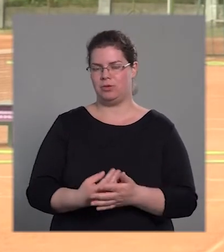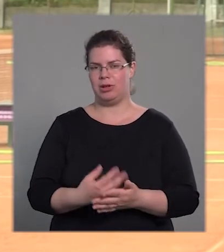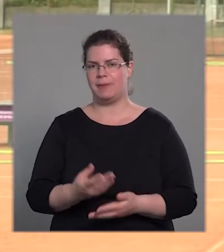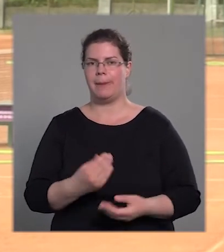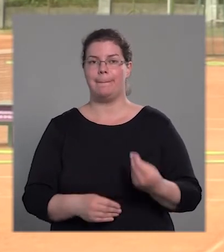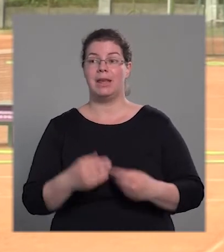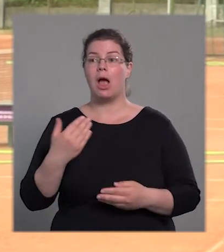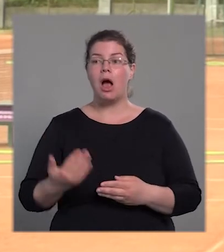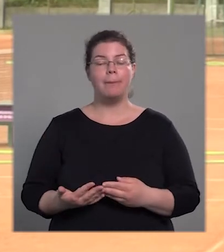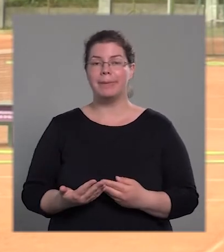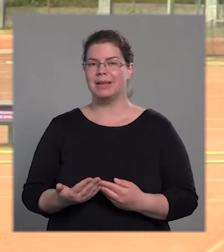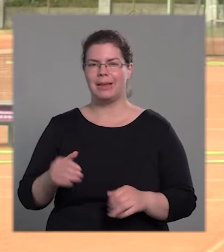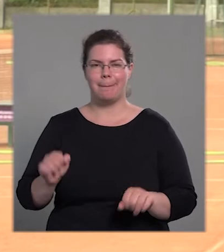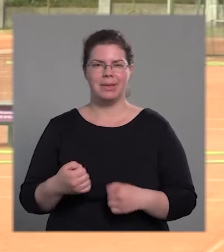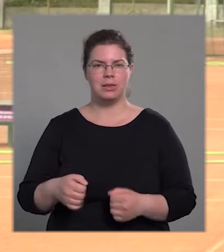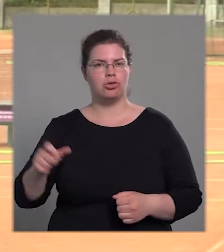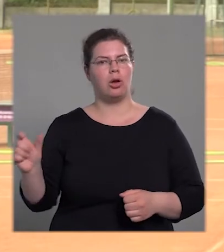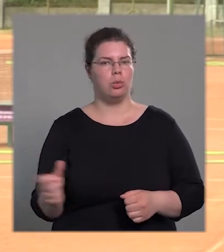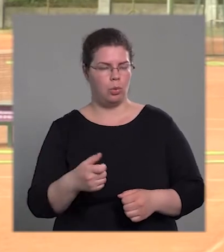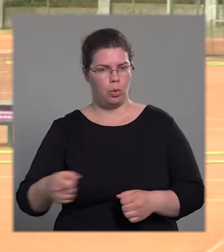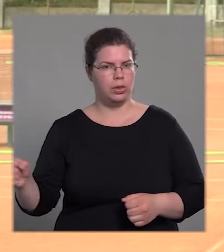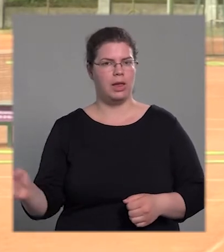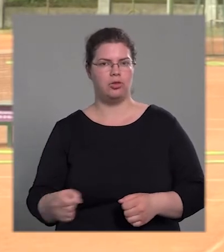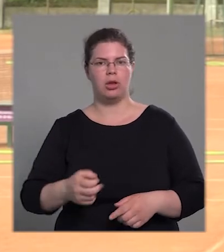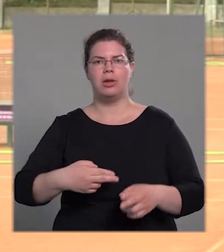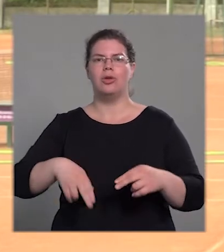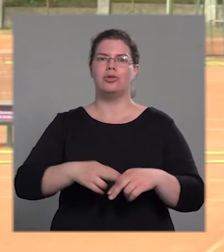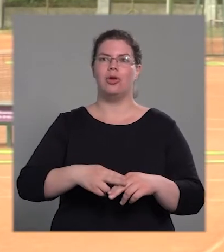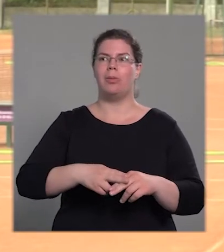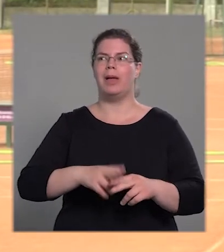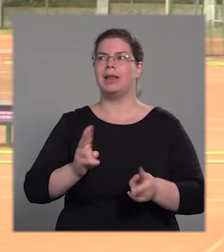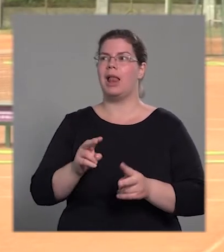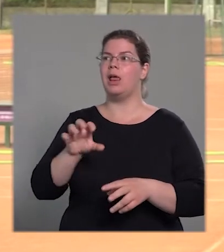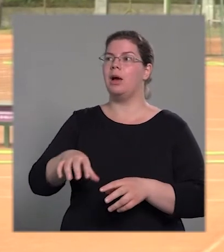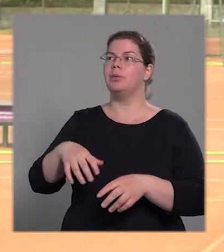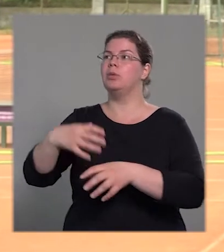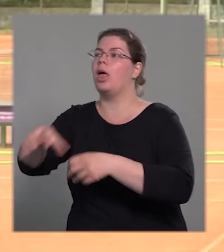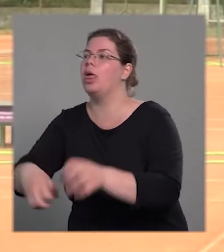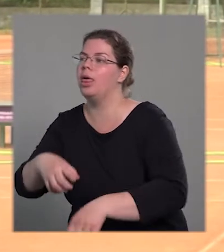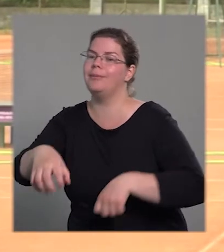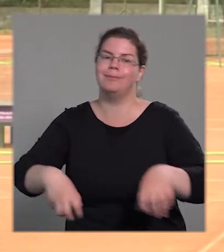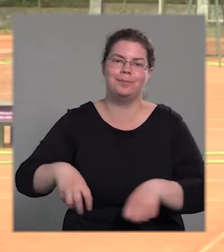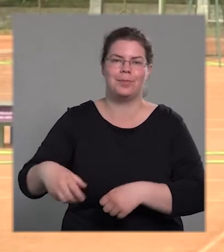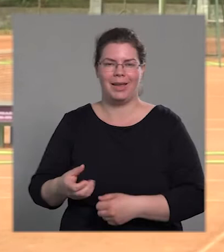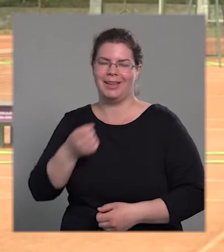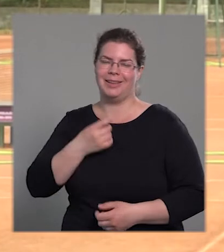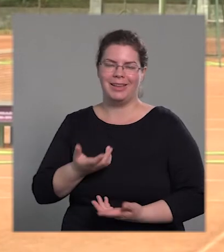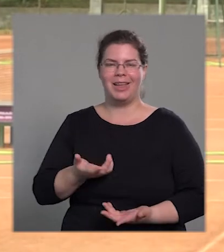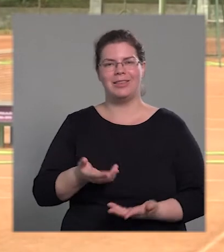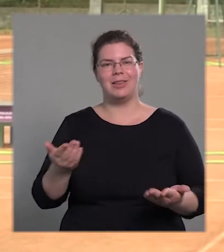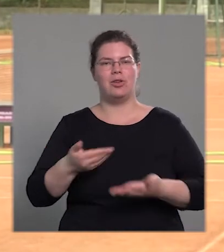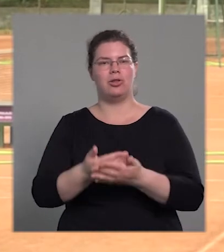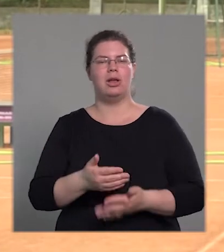ugye nem biztosak az ütésekbe, akkor többet szedik a labdát, mint amennyit teniszeznek. Ezért azt szoktuk javasolni, hogy legalább néhány